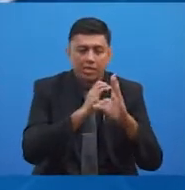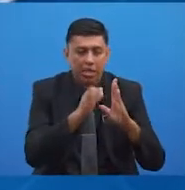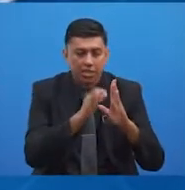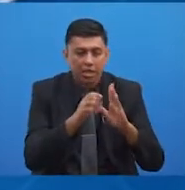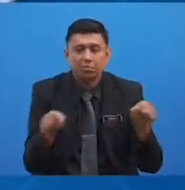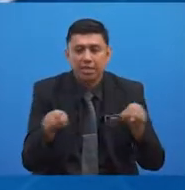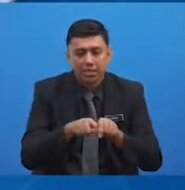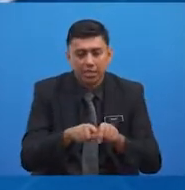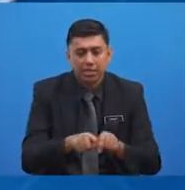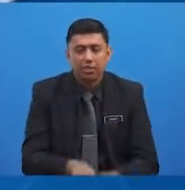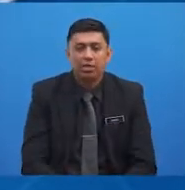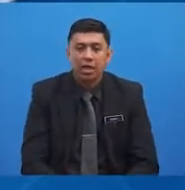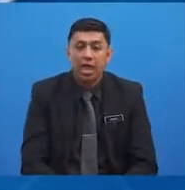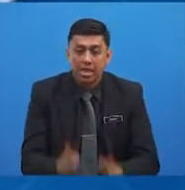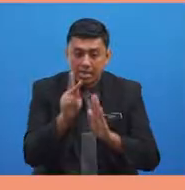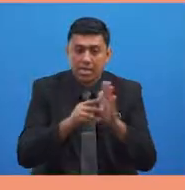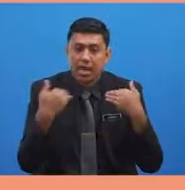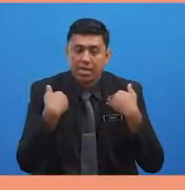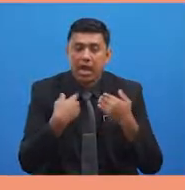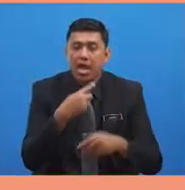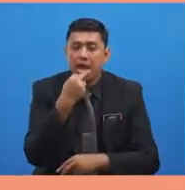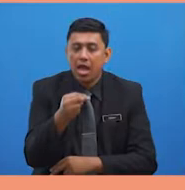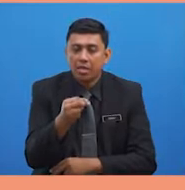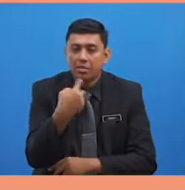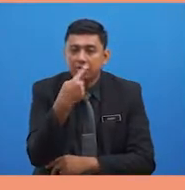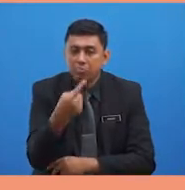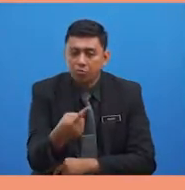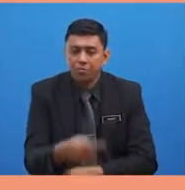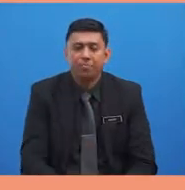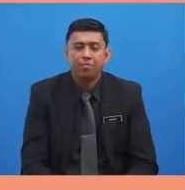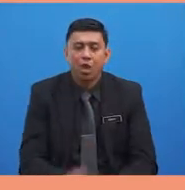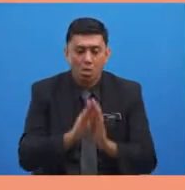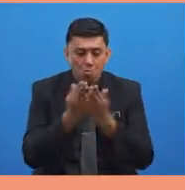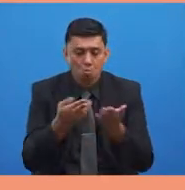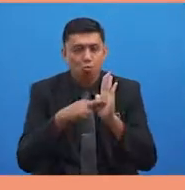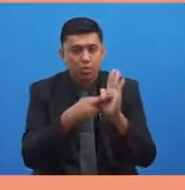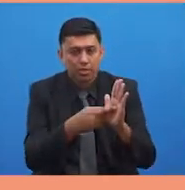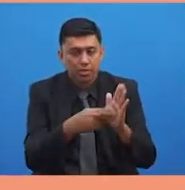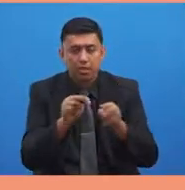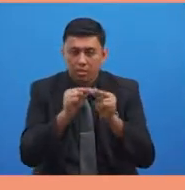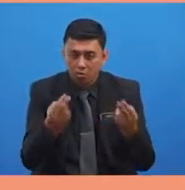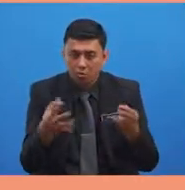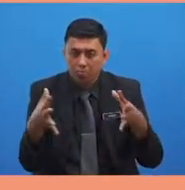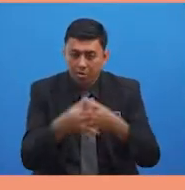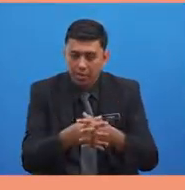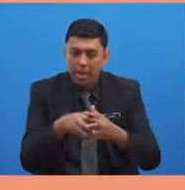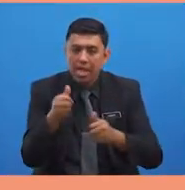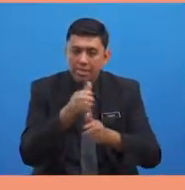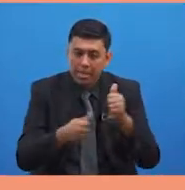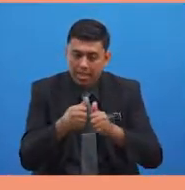seperti situasi berikut. Buku rujukan bertajuk nota padat sains